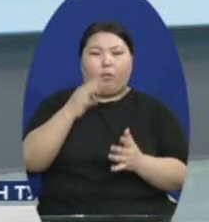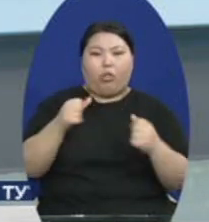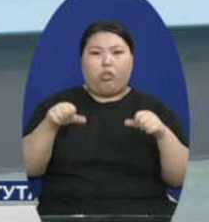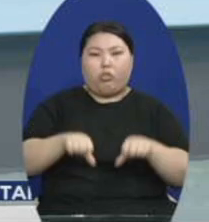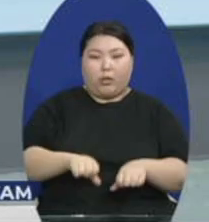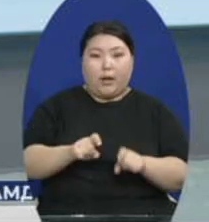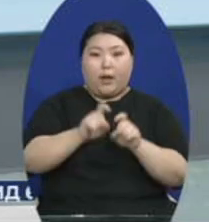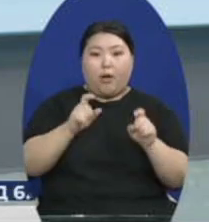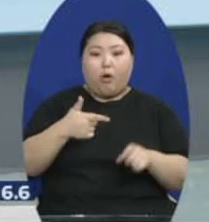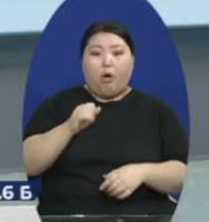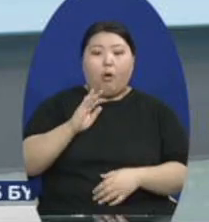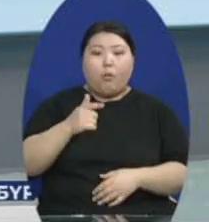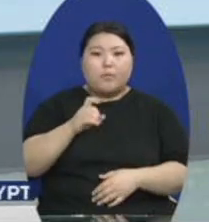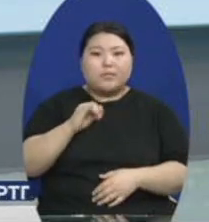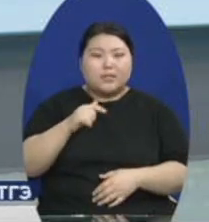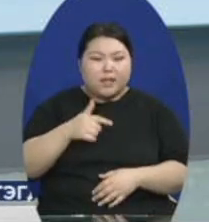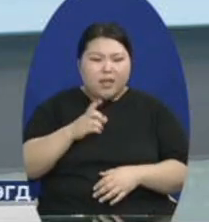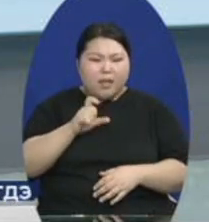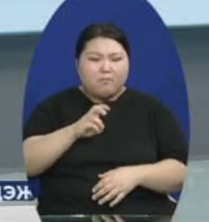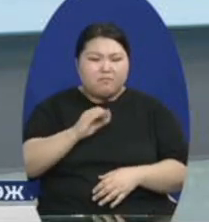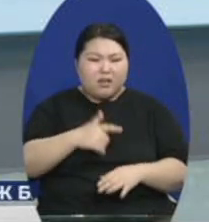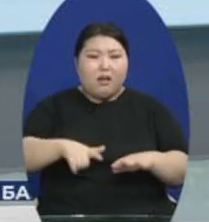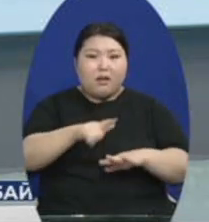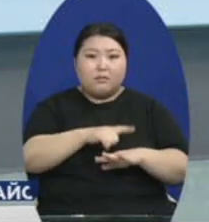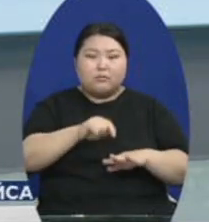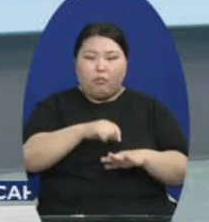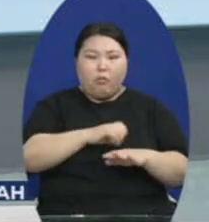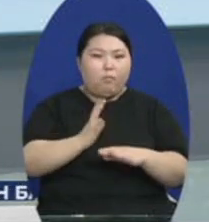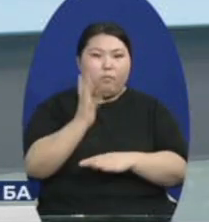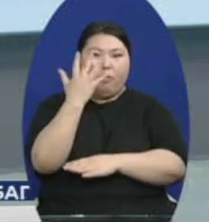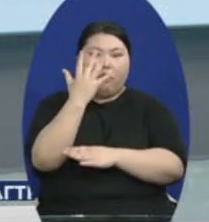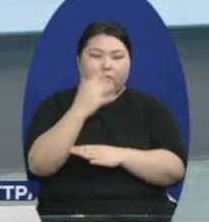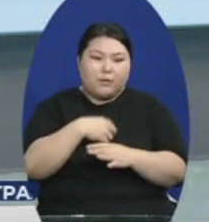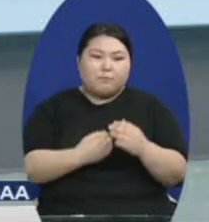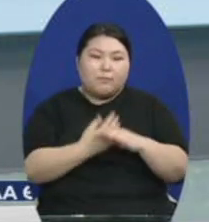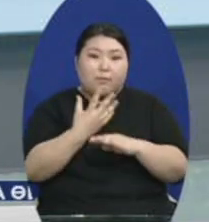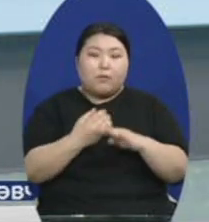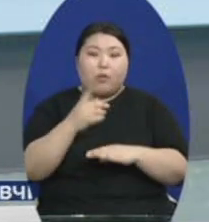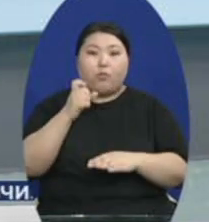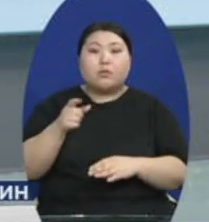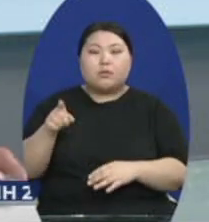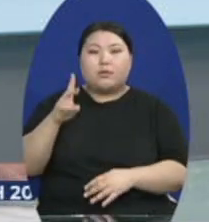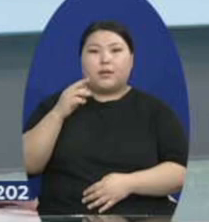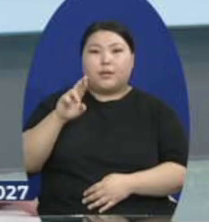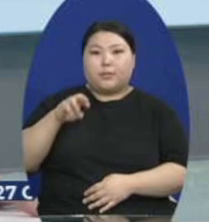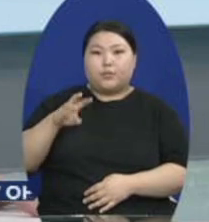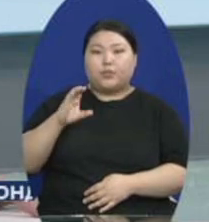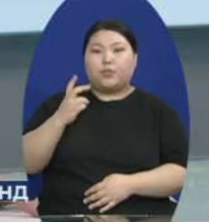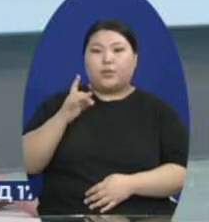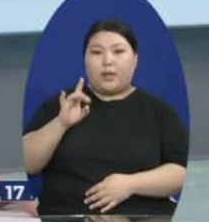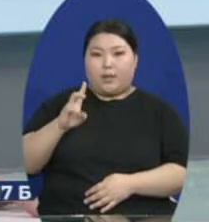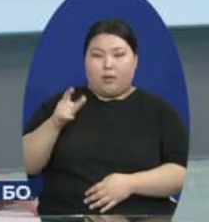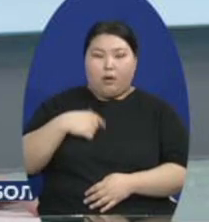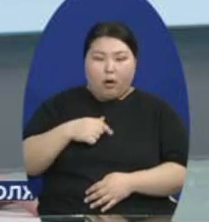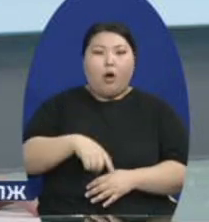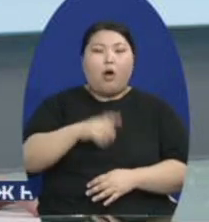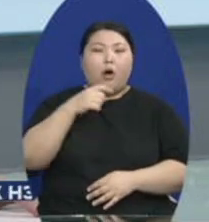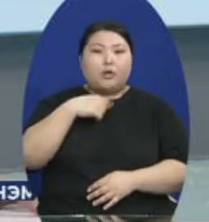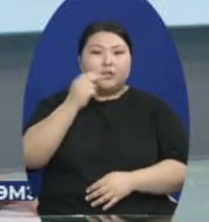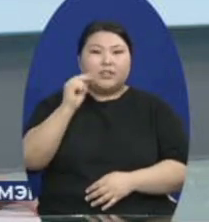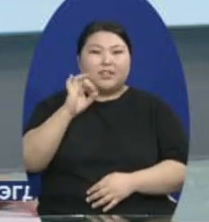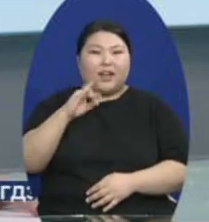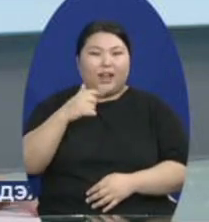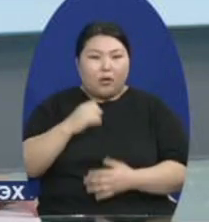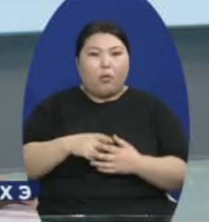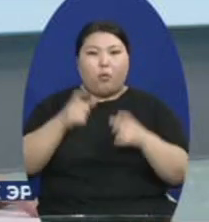Харин говийн эмзэг хөрсөнд мод тарьж газрын хөрсөө сэргийж байгаа тарайлынч бол ням сүр юм. Тэрээр говь нутгад ховор чацарган үхрийнүүд